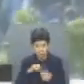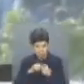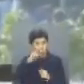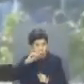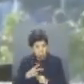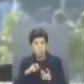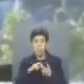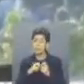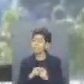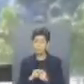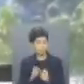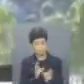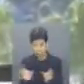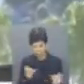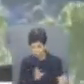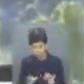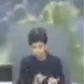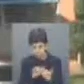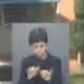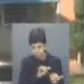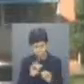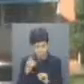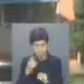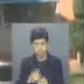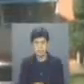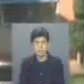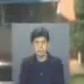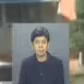จึงต้องแยกไปฝากขังที่อื่น